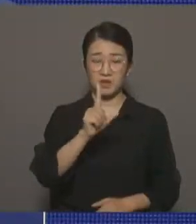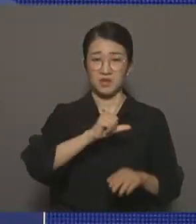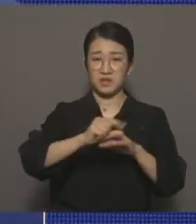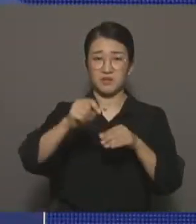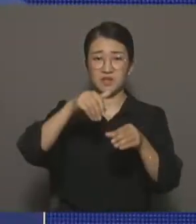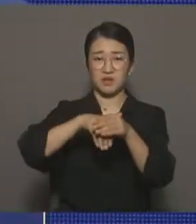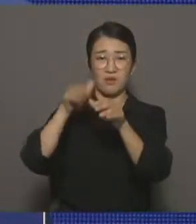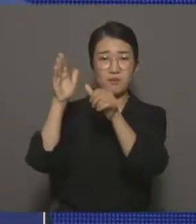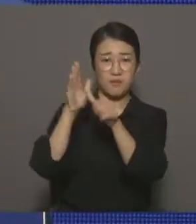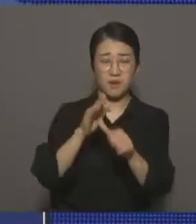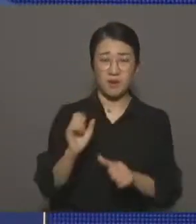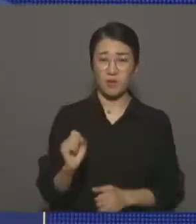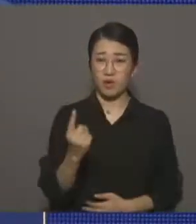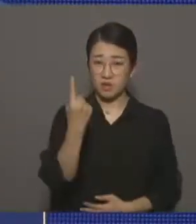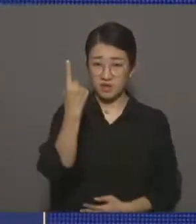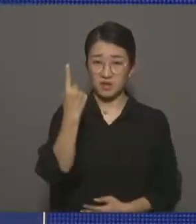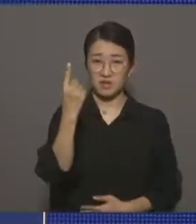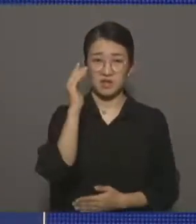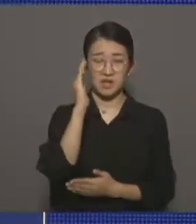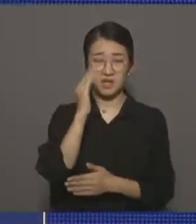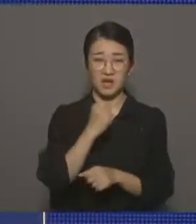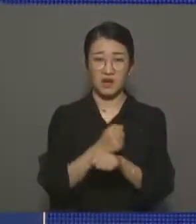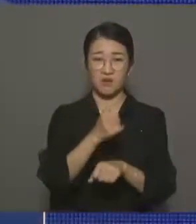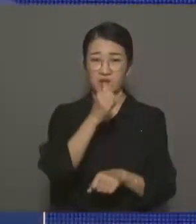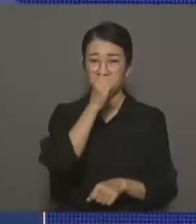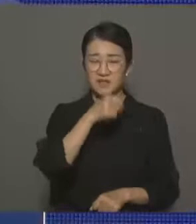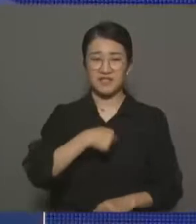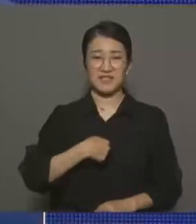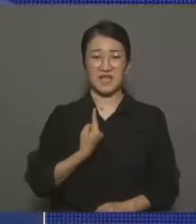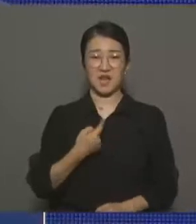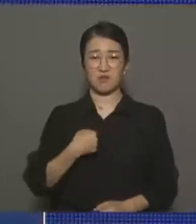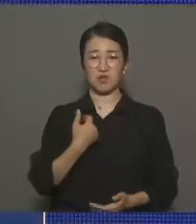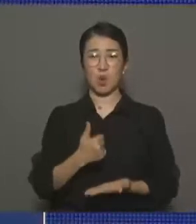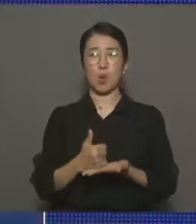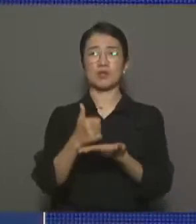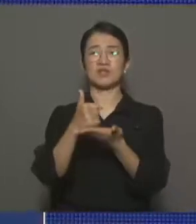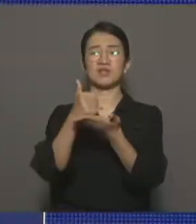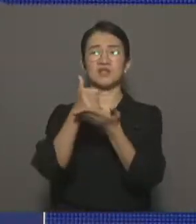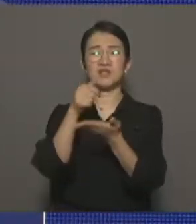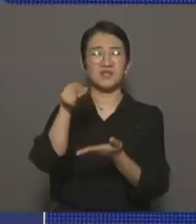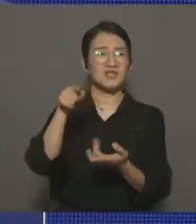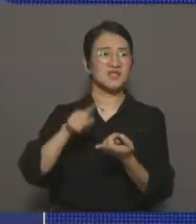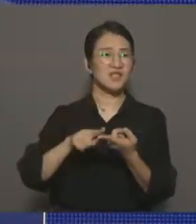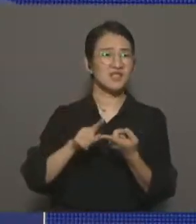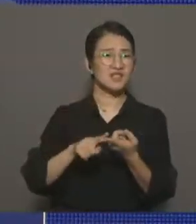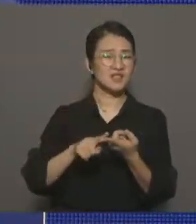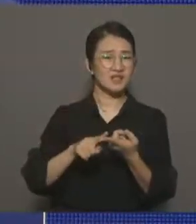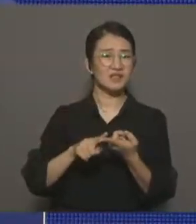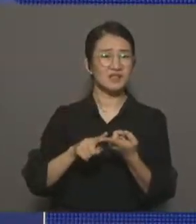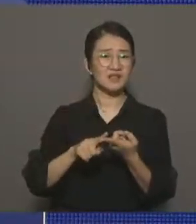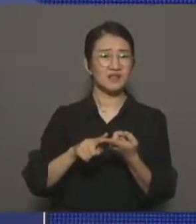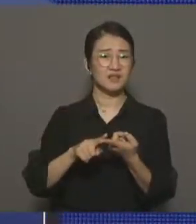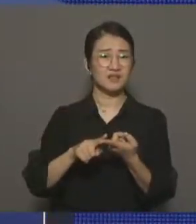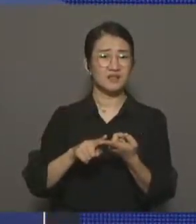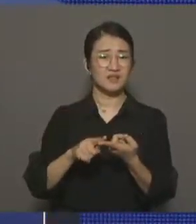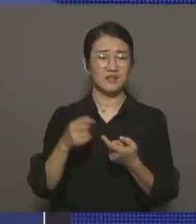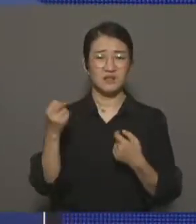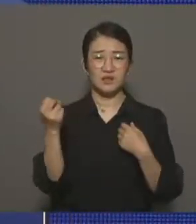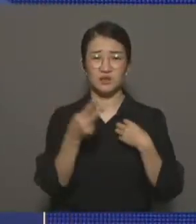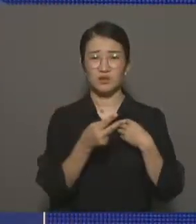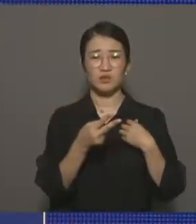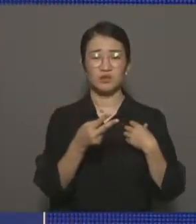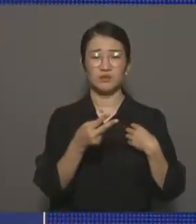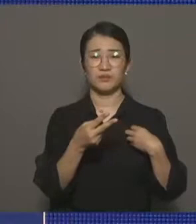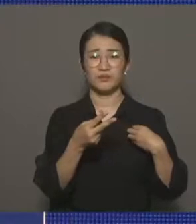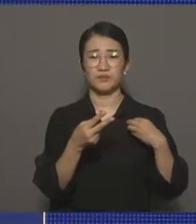패배 원인이라고 지목받고 있는 개항을 셀프 공천에 대한 반성과 사과도 요구합니다. 선당우사의 전통을 이어가야